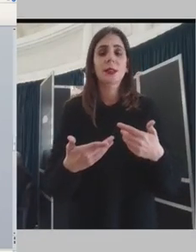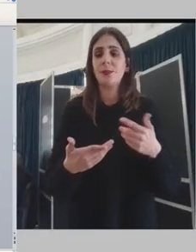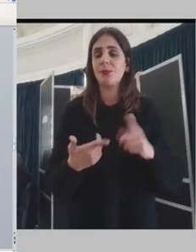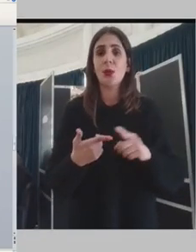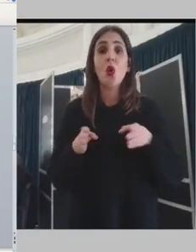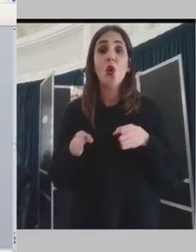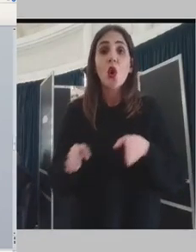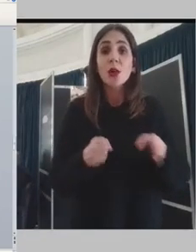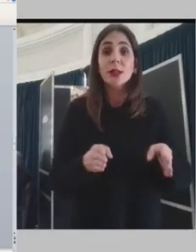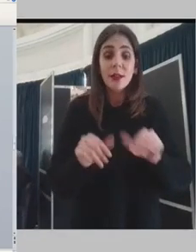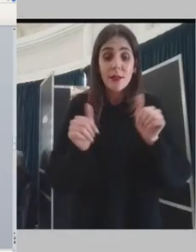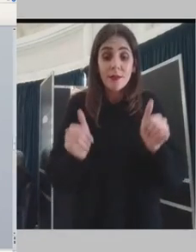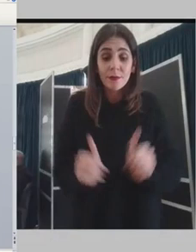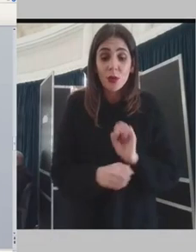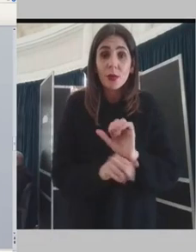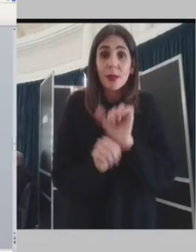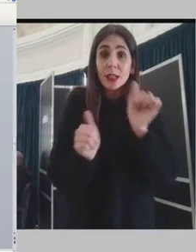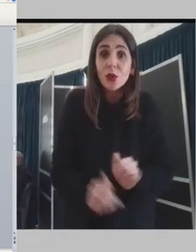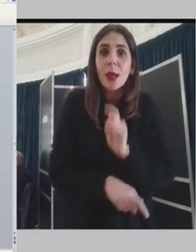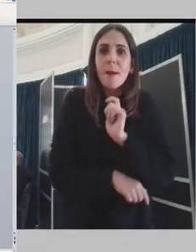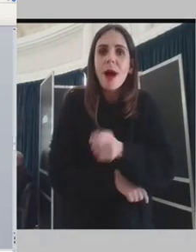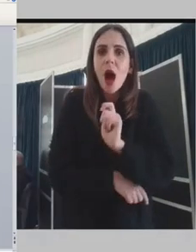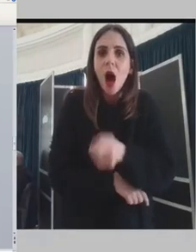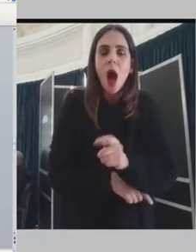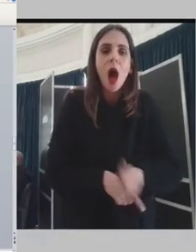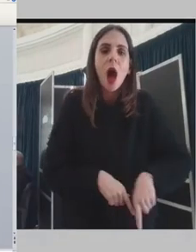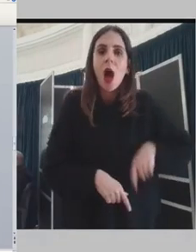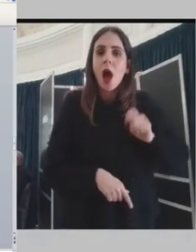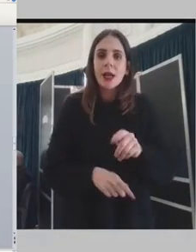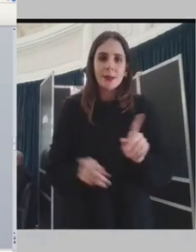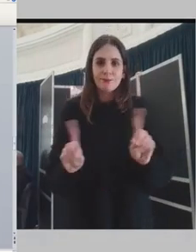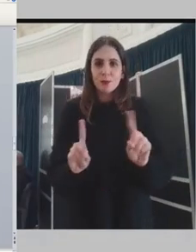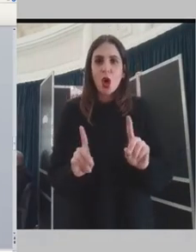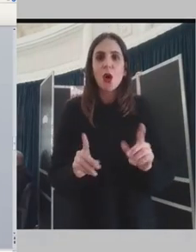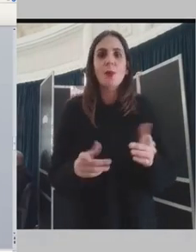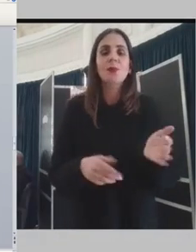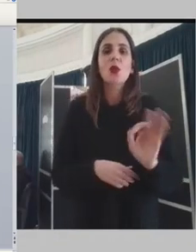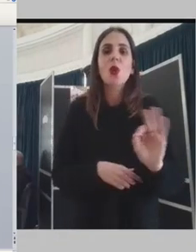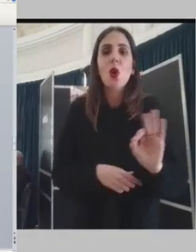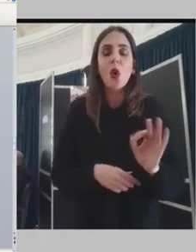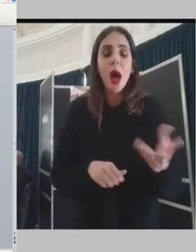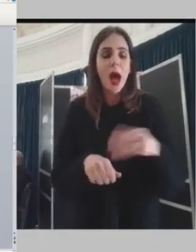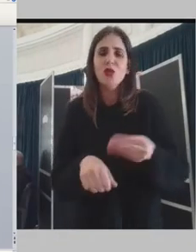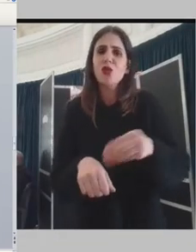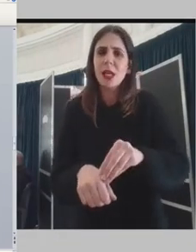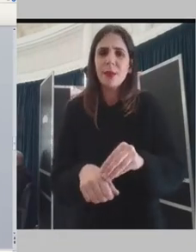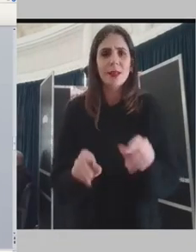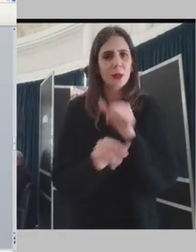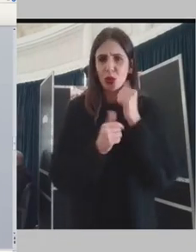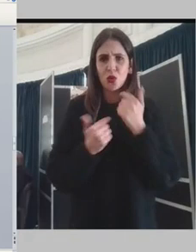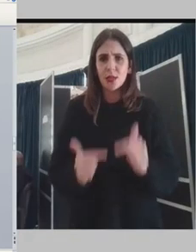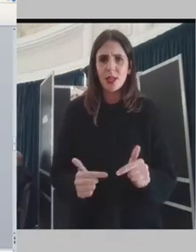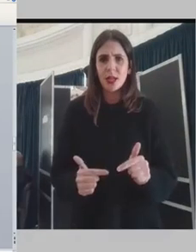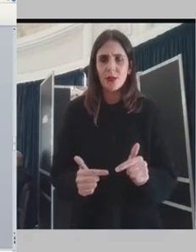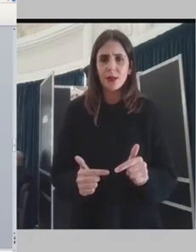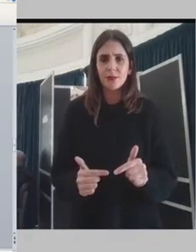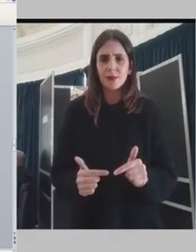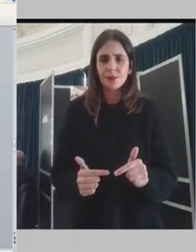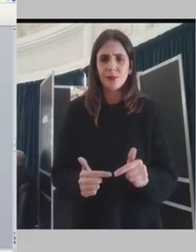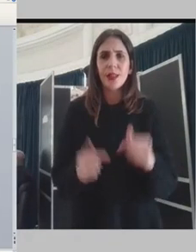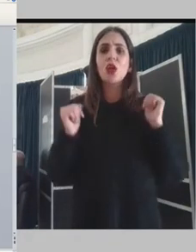formazione, e avere richiesta di dover fare aggiornamenti, e quindi questo sicuramente muoverà